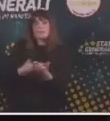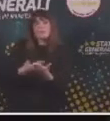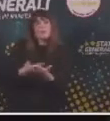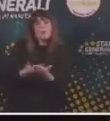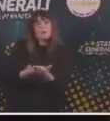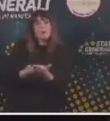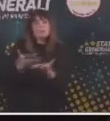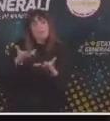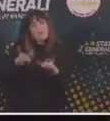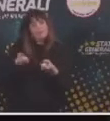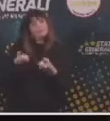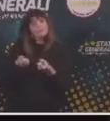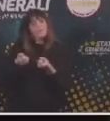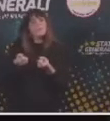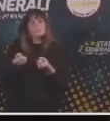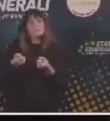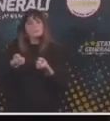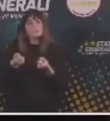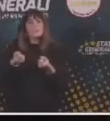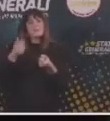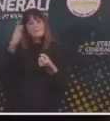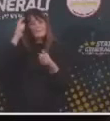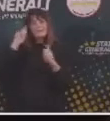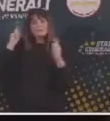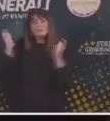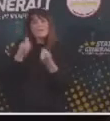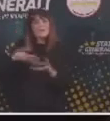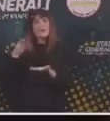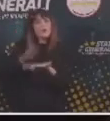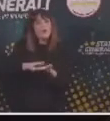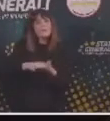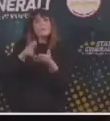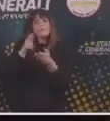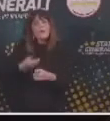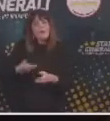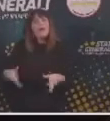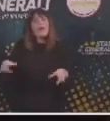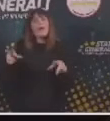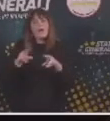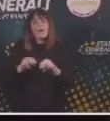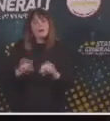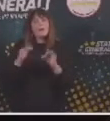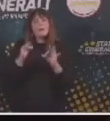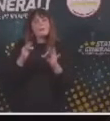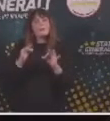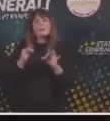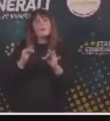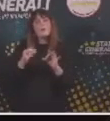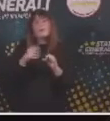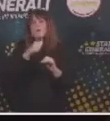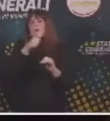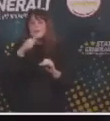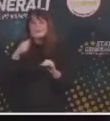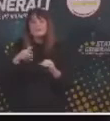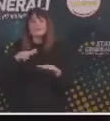generali che confermano ancora una volta l'esigenza irrinunciabile del movimento 5 stelle di essere